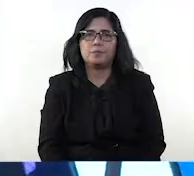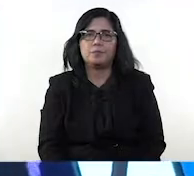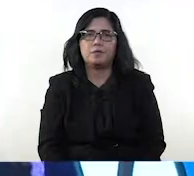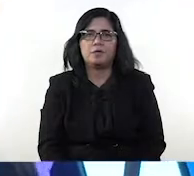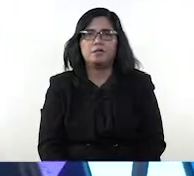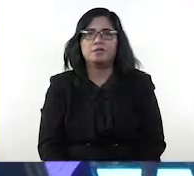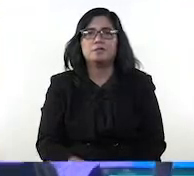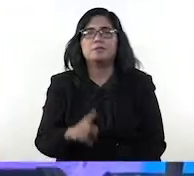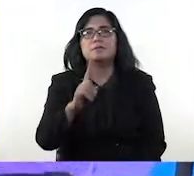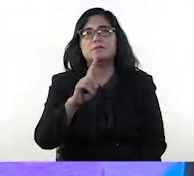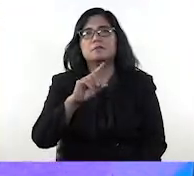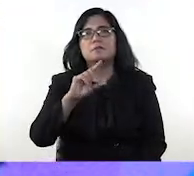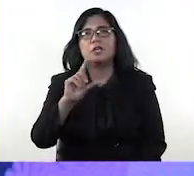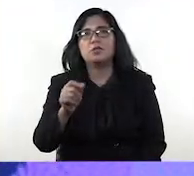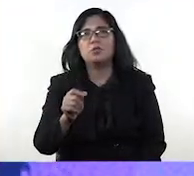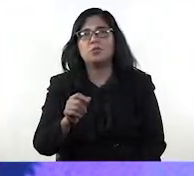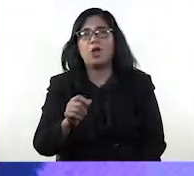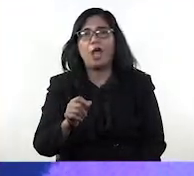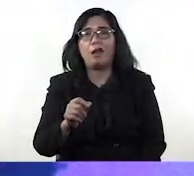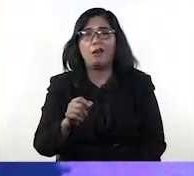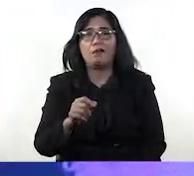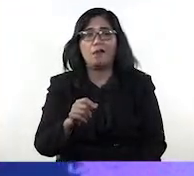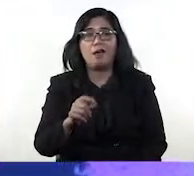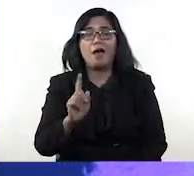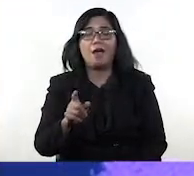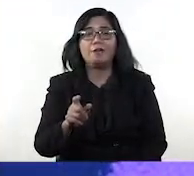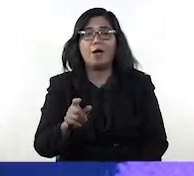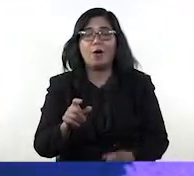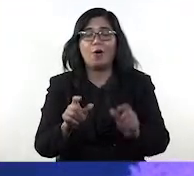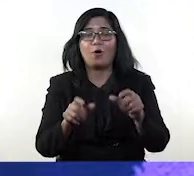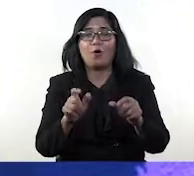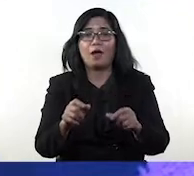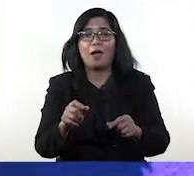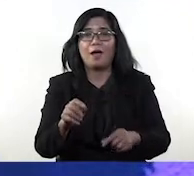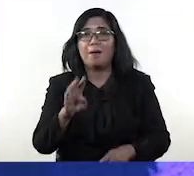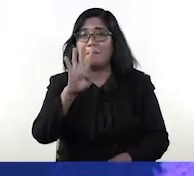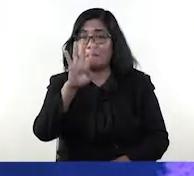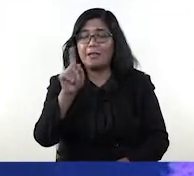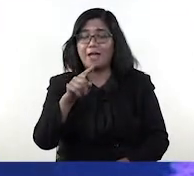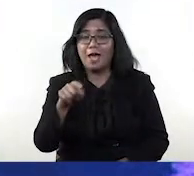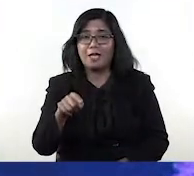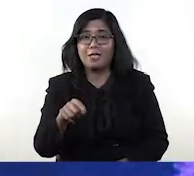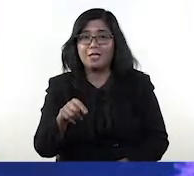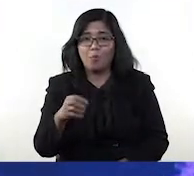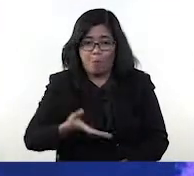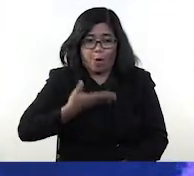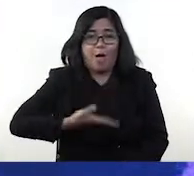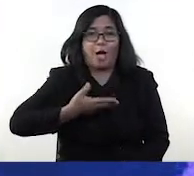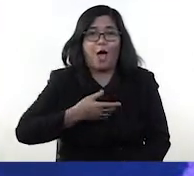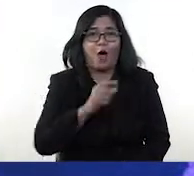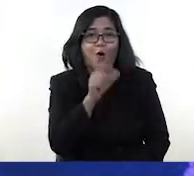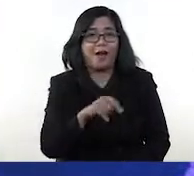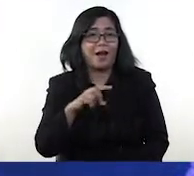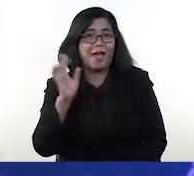nge-rap selama sebulan bisa 3-4 kali maki-maki orang itu enggak maki-maki orang ya cuma